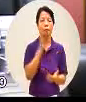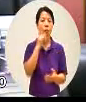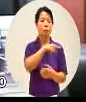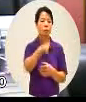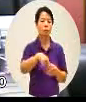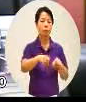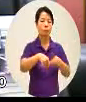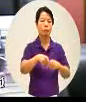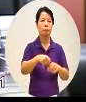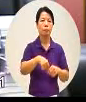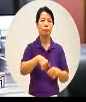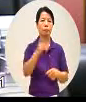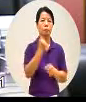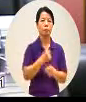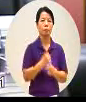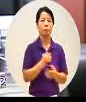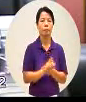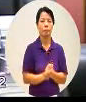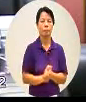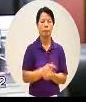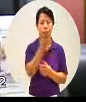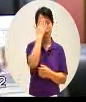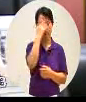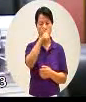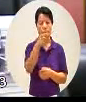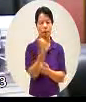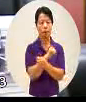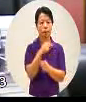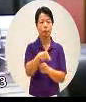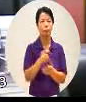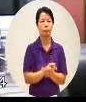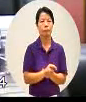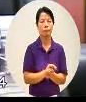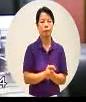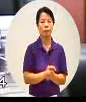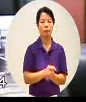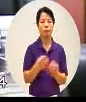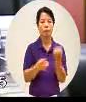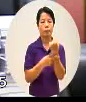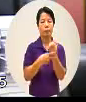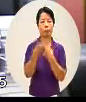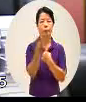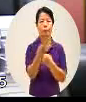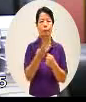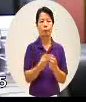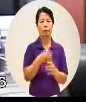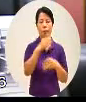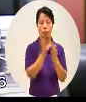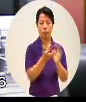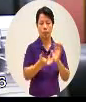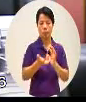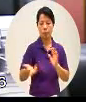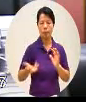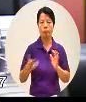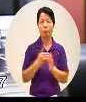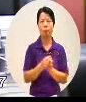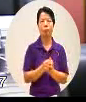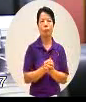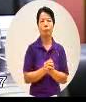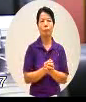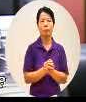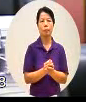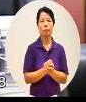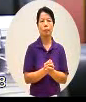这个计划再进行下去，麻烦你们考虑让我们三个里都迁地方居住。我在